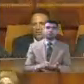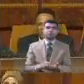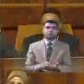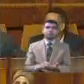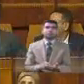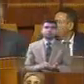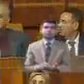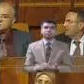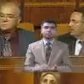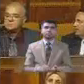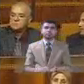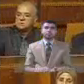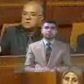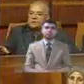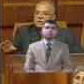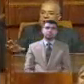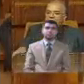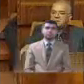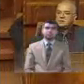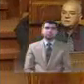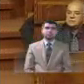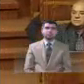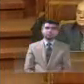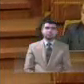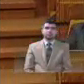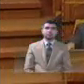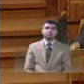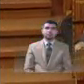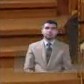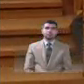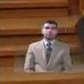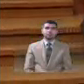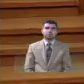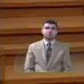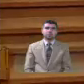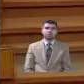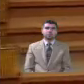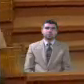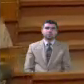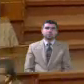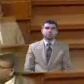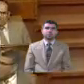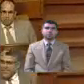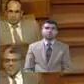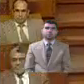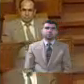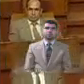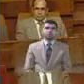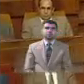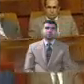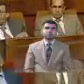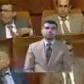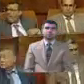ضرب ضرب تما ضرب تما. شوف لا ما نسحبش، لا ما نسحبش، ما